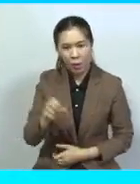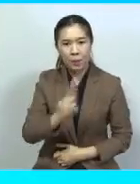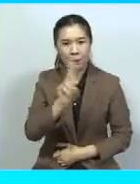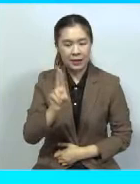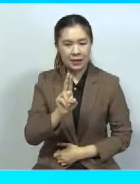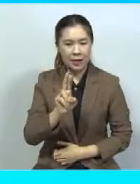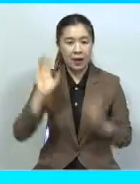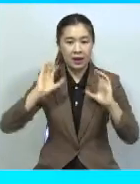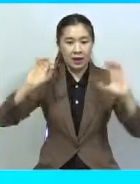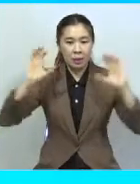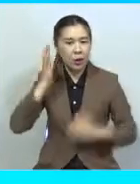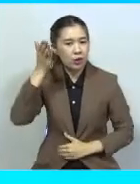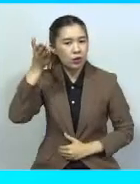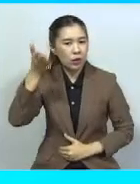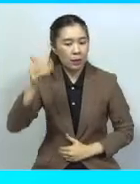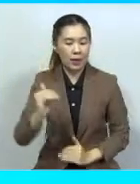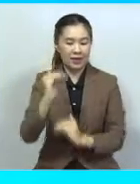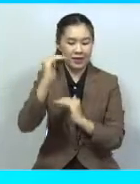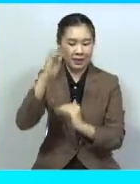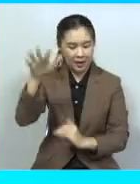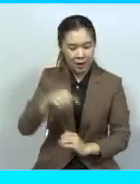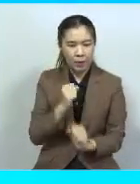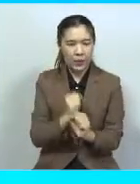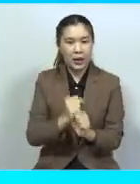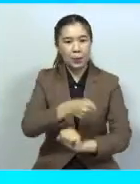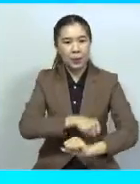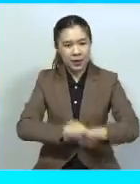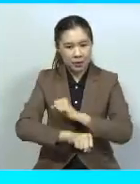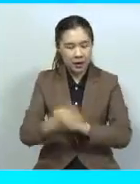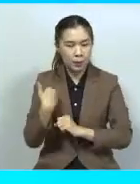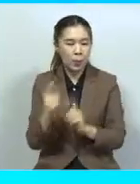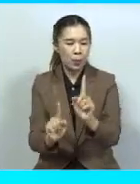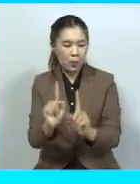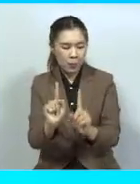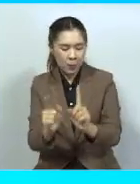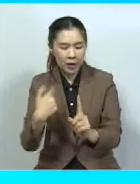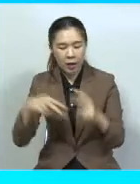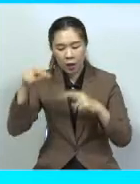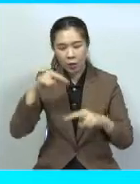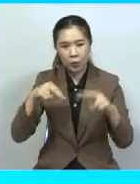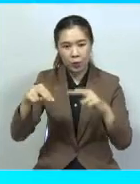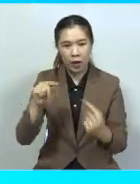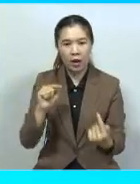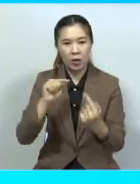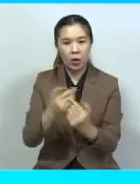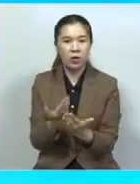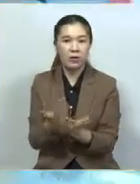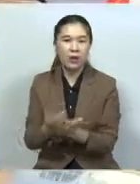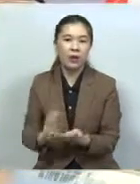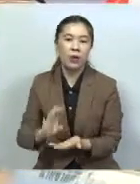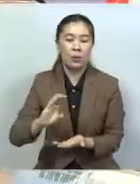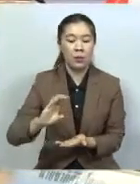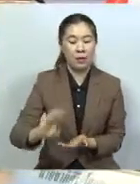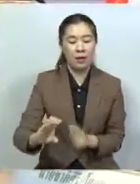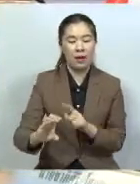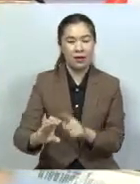ให้รัฐบาลต่อไปยึดไปเป็นแนวทางการปฏิบัติแล้วก็ต้องมีตัวชี้วัดเพื่อกำกับดูแลโดยเฉพาะเรื่องของการใช้จ่ายงบประมาณ